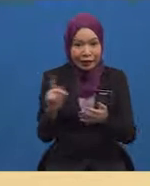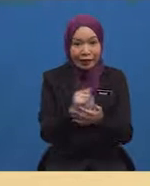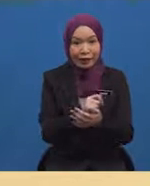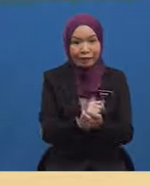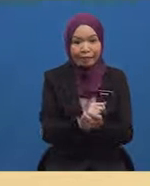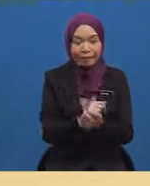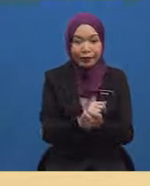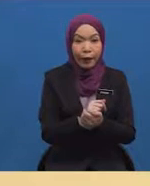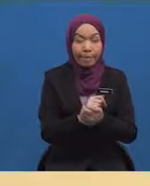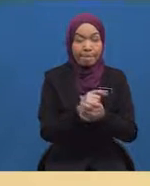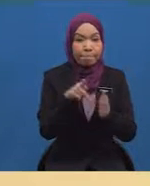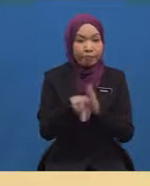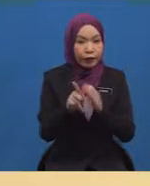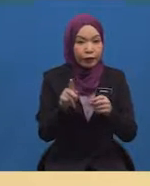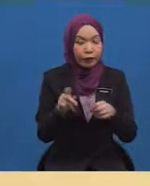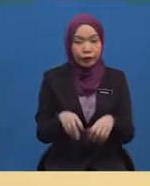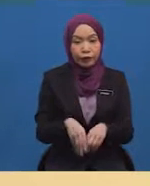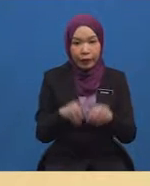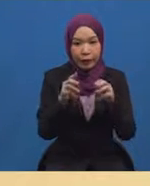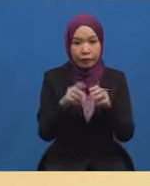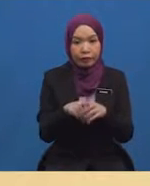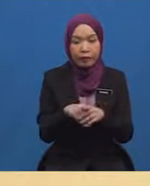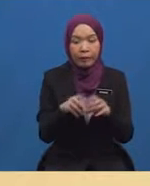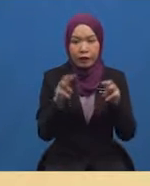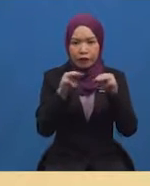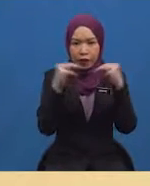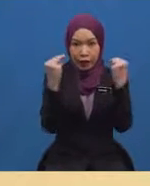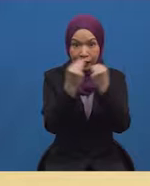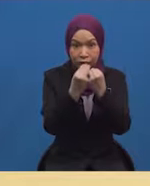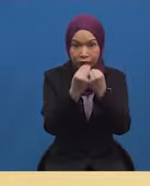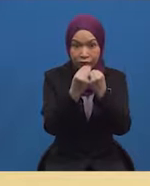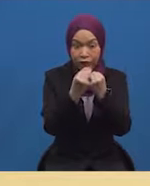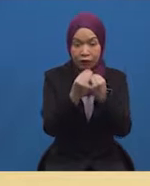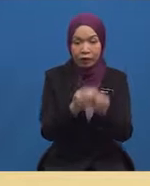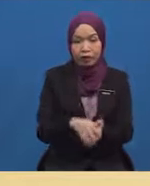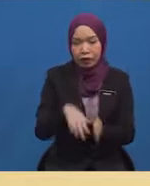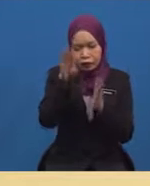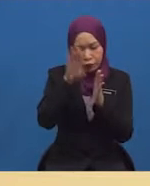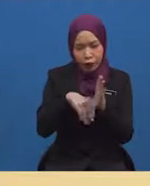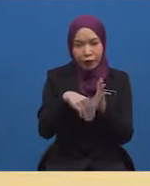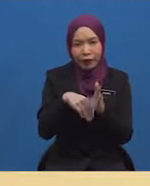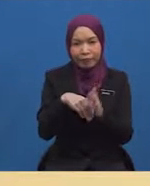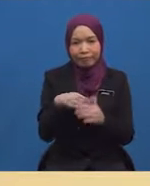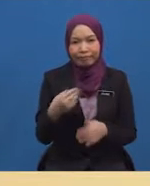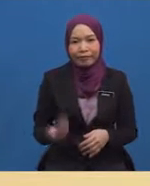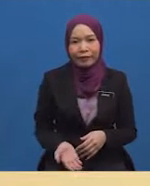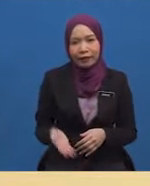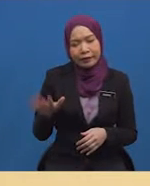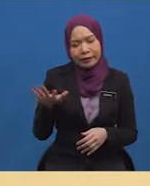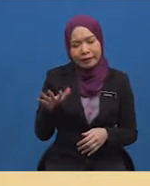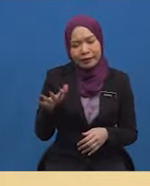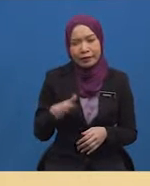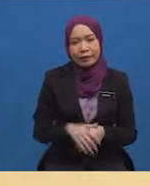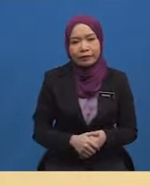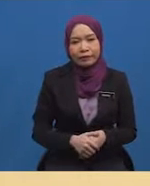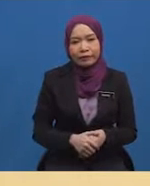ini berpenduduk jarang. Faktor fizikal yang terakhir ialah saliran. Rata-rata kawasan yang